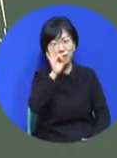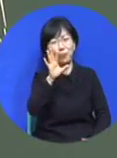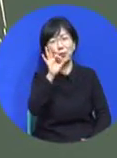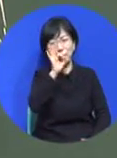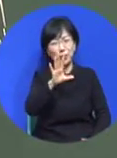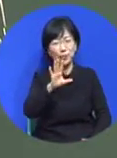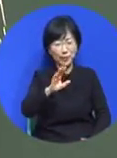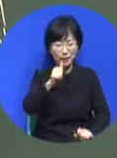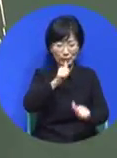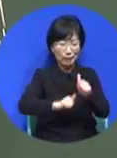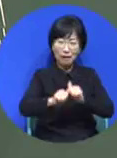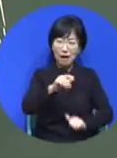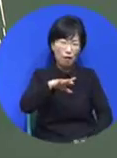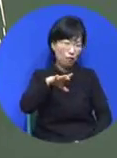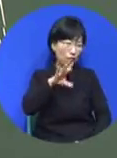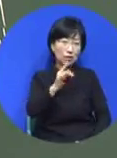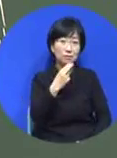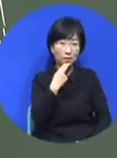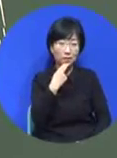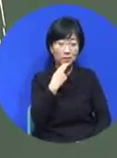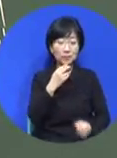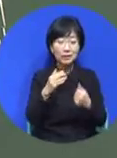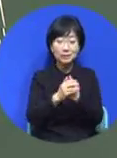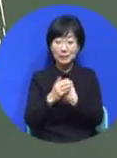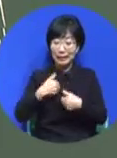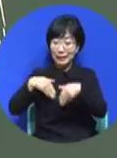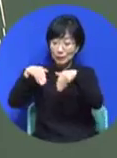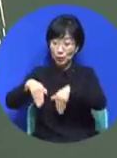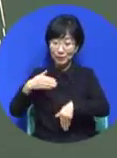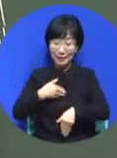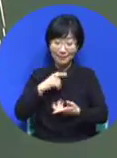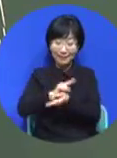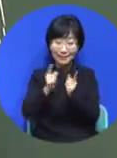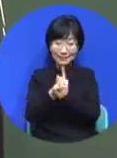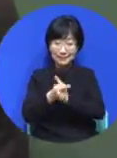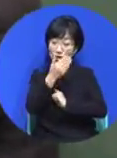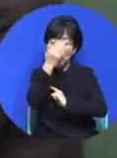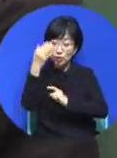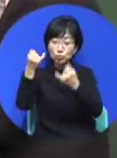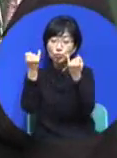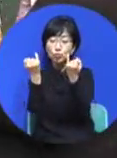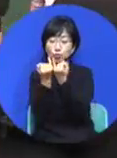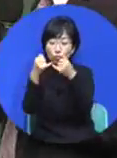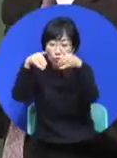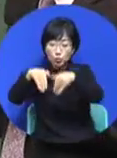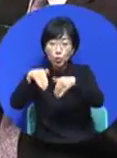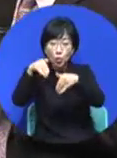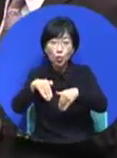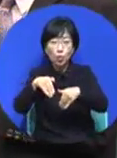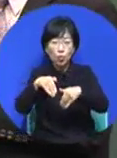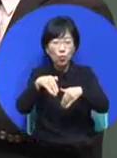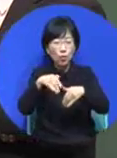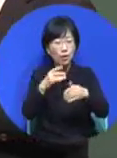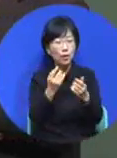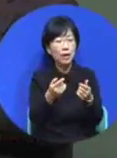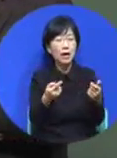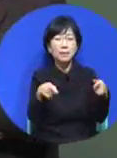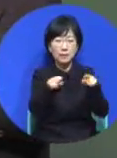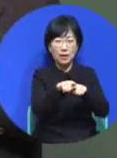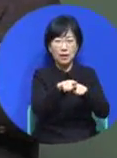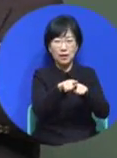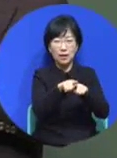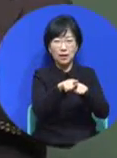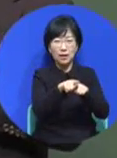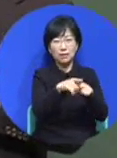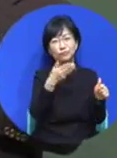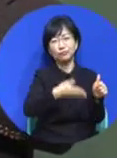a child. 이래가지고 so how can I have a son? And that's why she gave Hagar to Abraham. That's today's